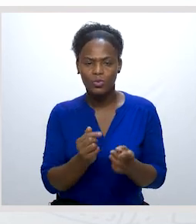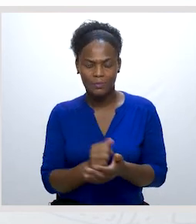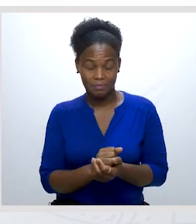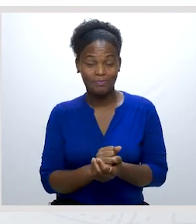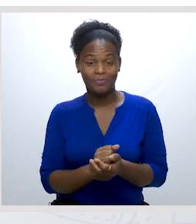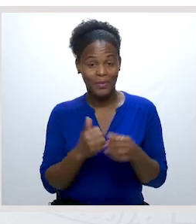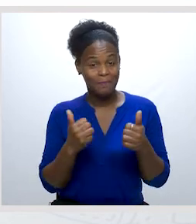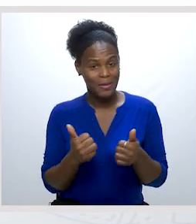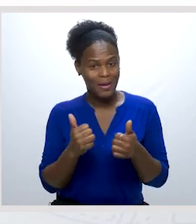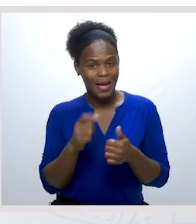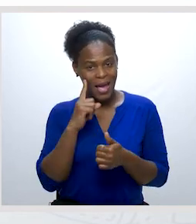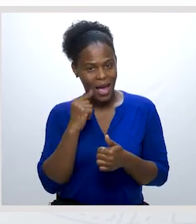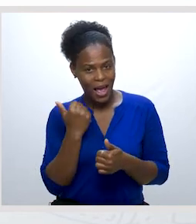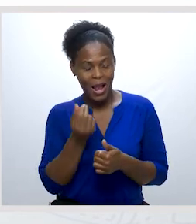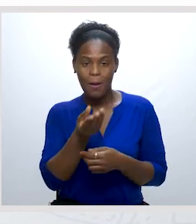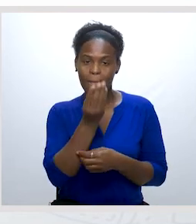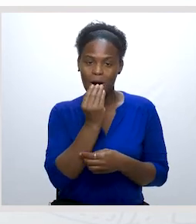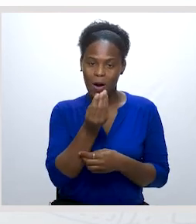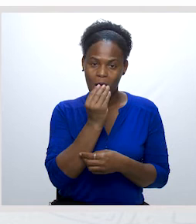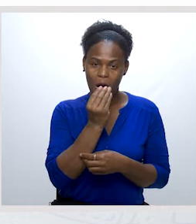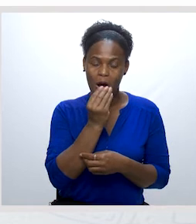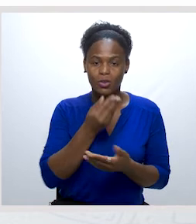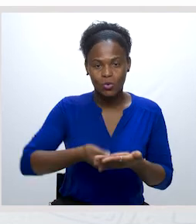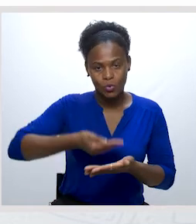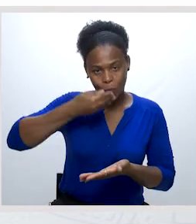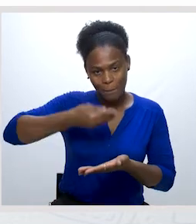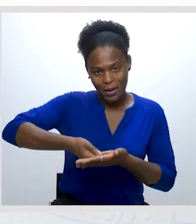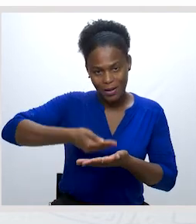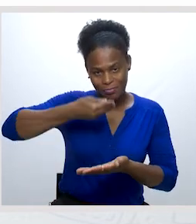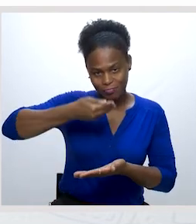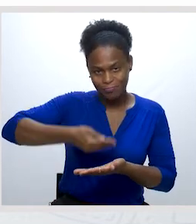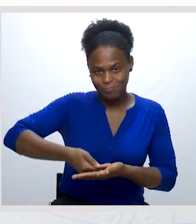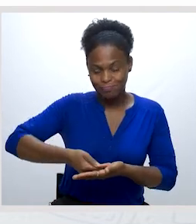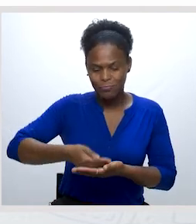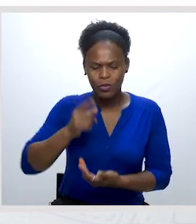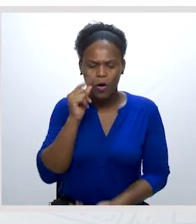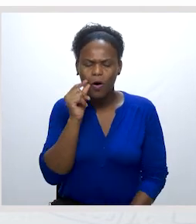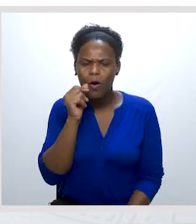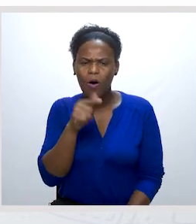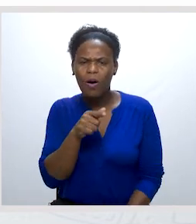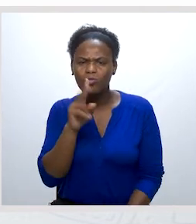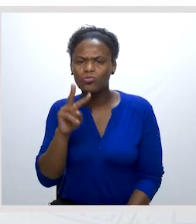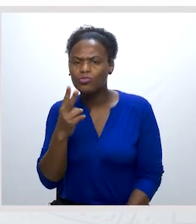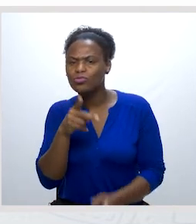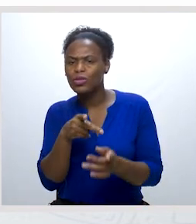Très bien, elle mange de la soupe. Et le garçon, qu'est-ce qu'il mange?